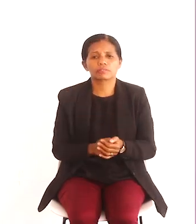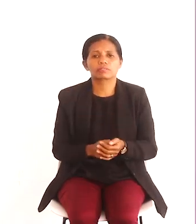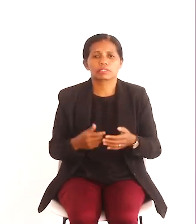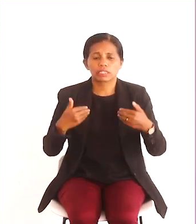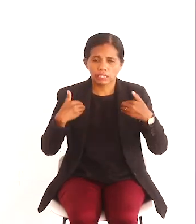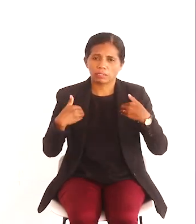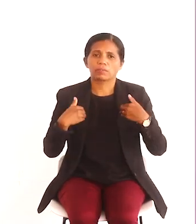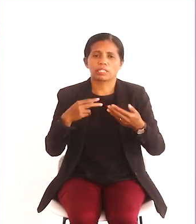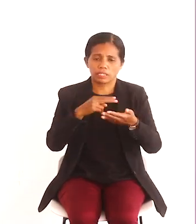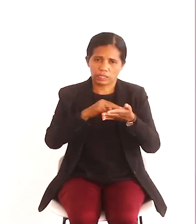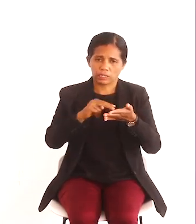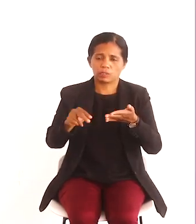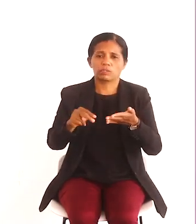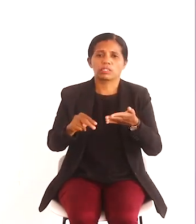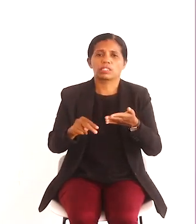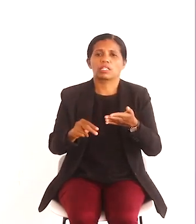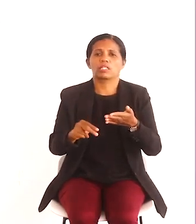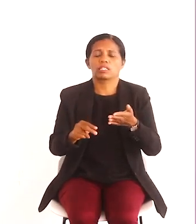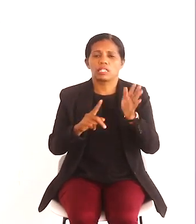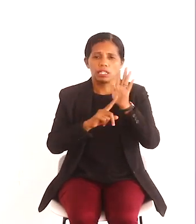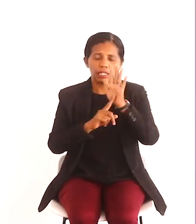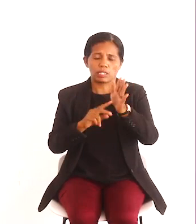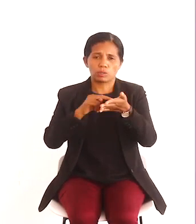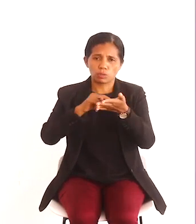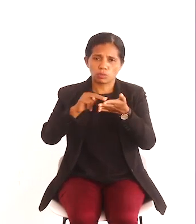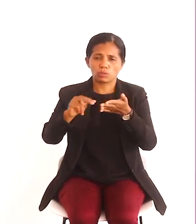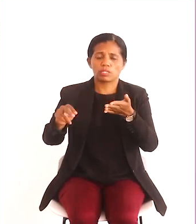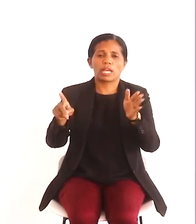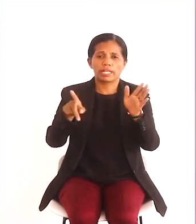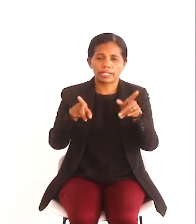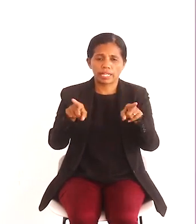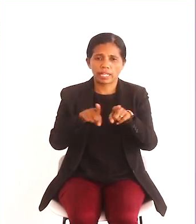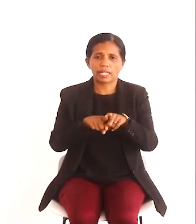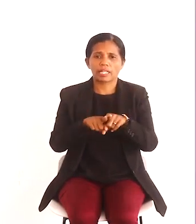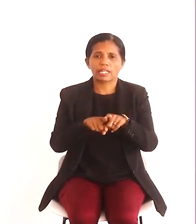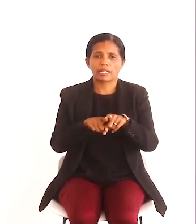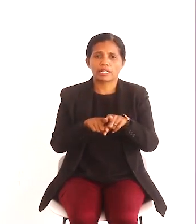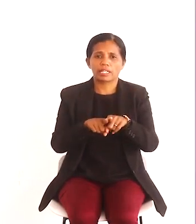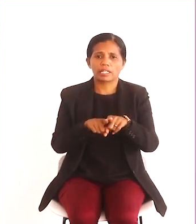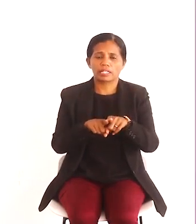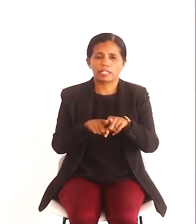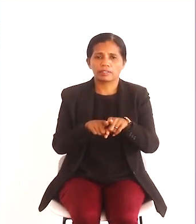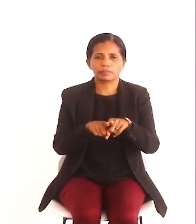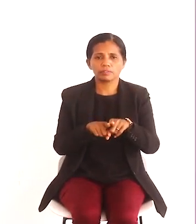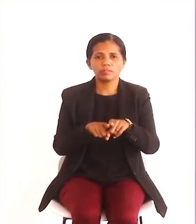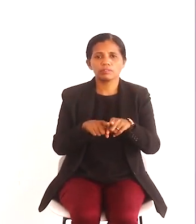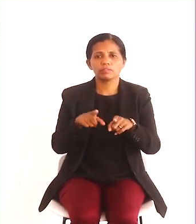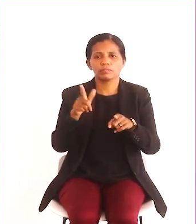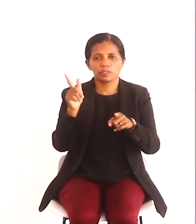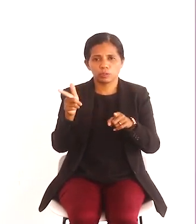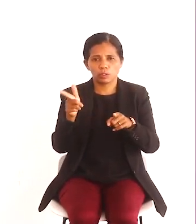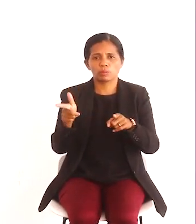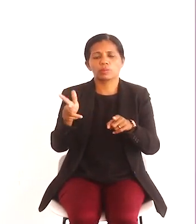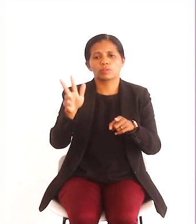sira. Número frasaun sira bela representa número decimal hanesan, rua nulu resin lima decimais. Kamus